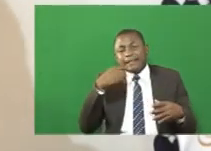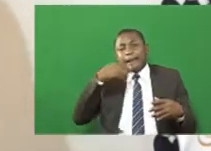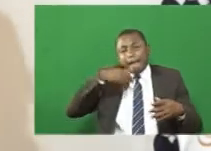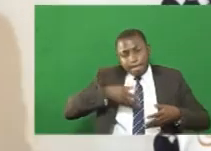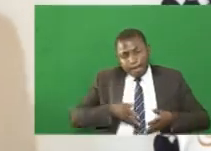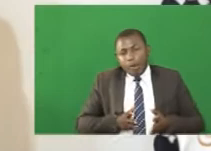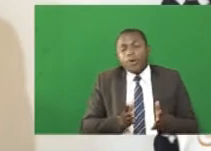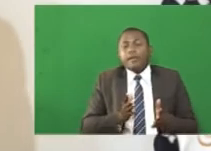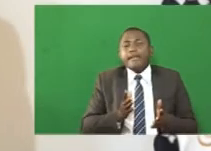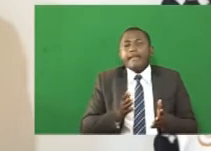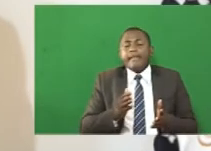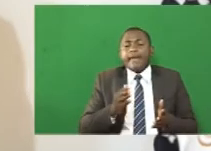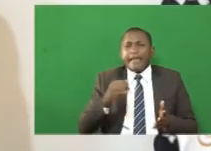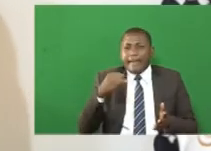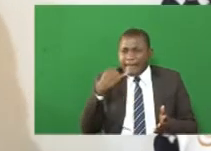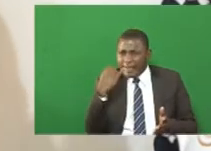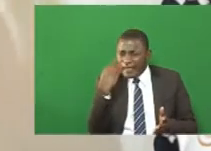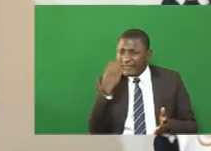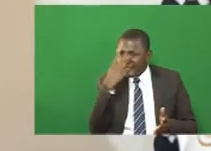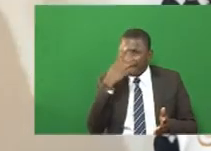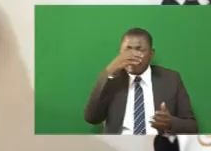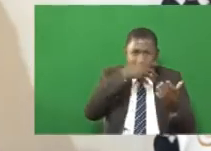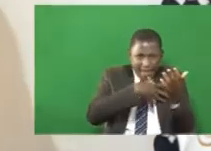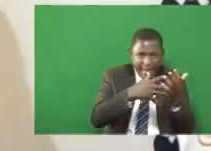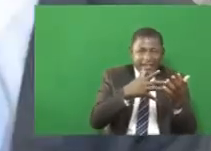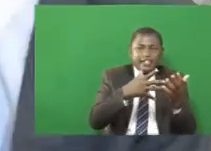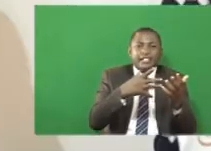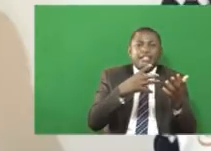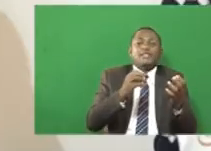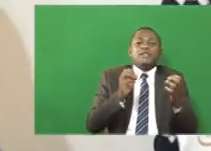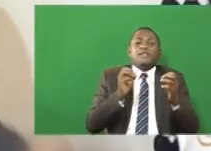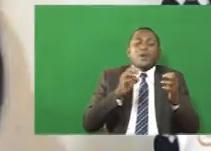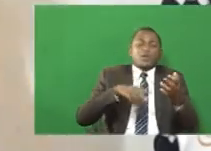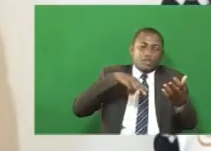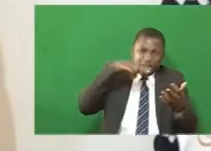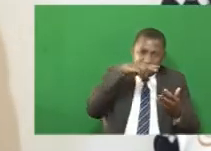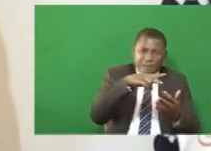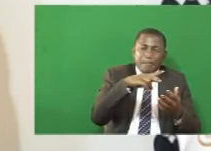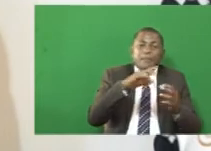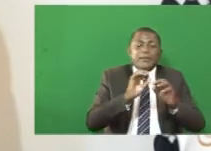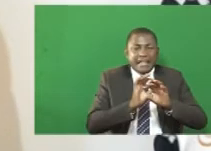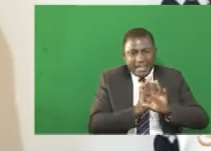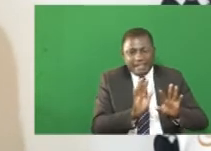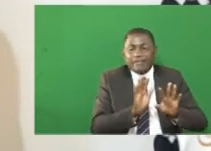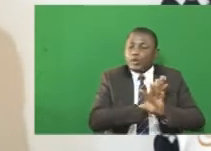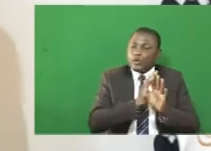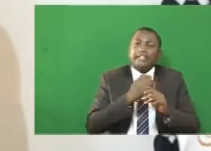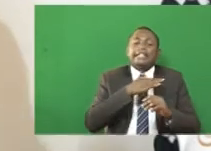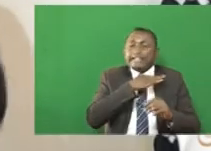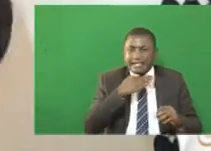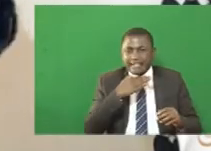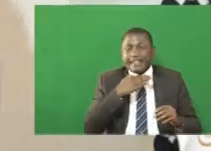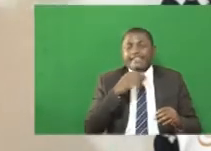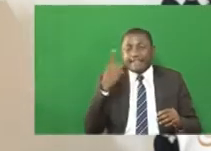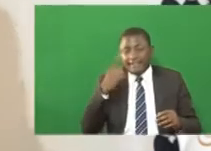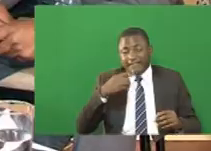imo mkuno uraya dangu. E. Saka ndo vavaramba vachita mutambo uyu. E. Paka uya Jesu manji. E. Polo anu vati ndo kwa